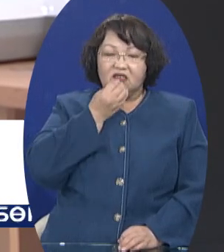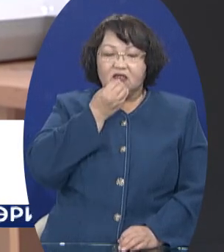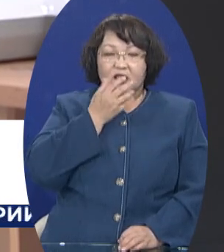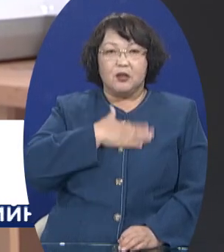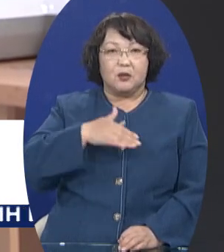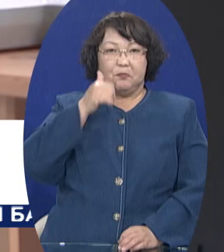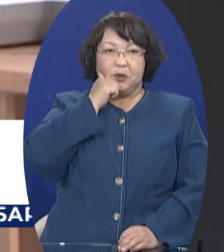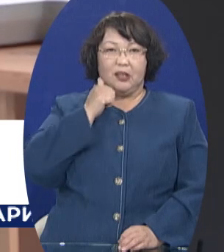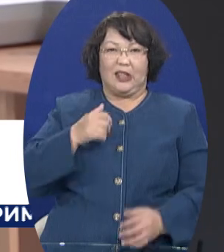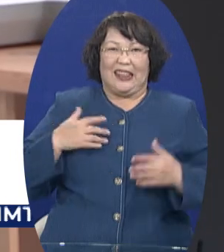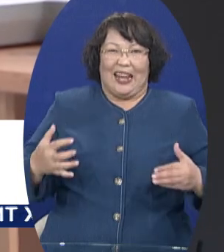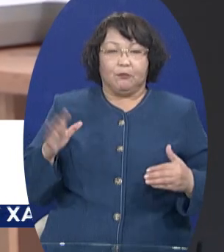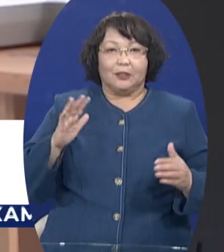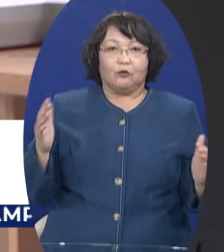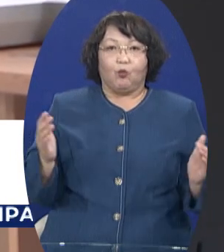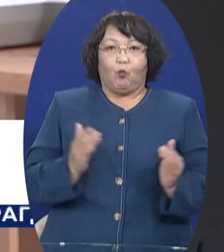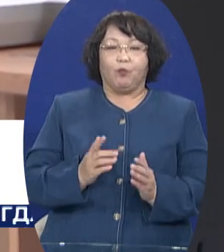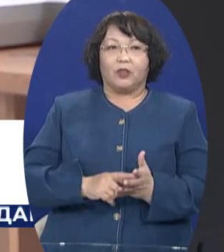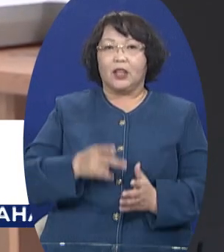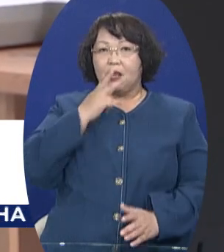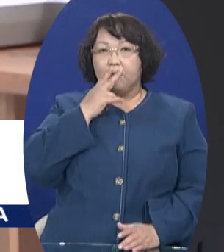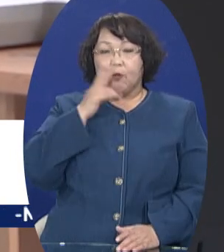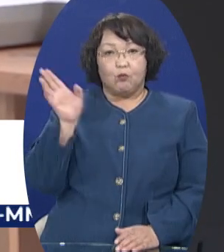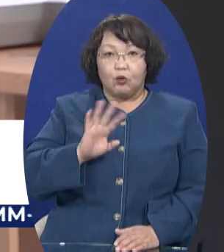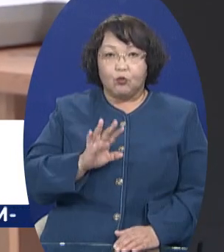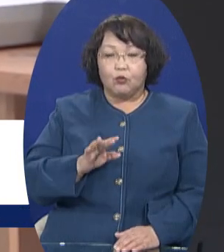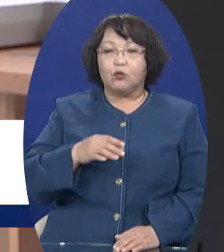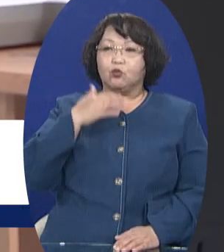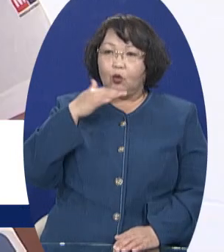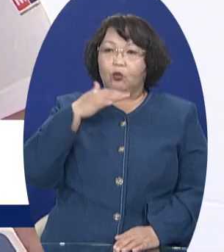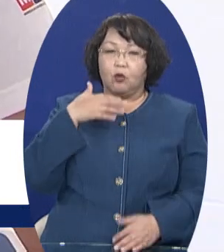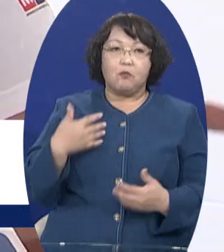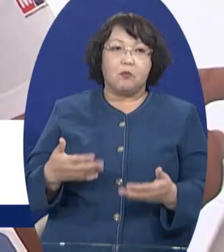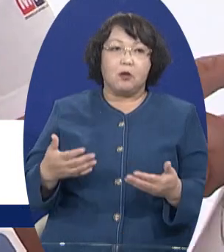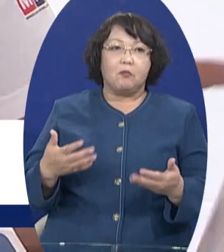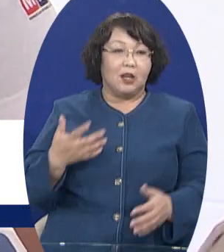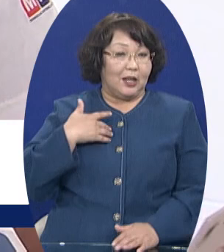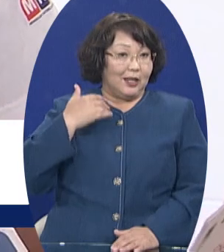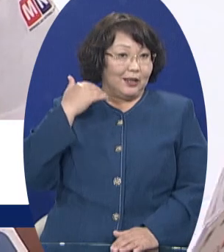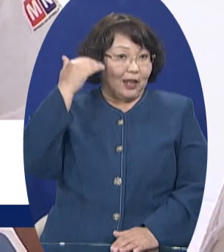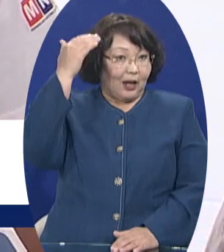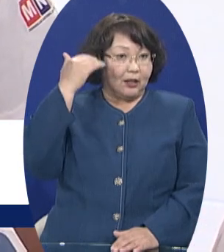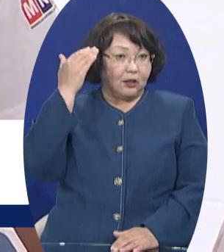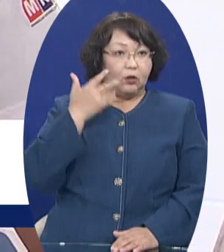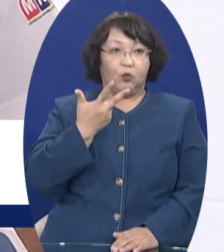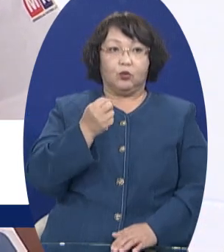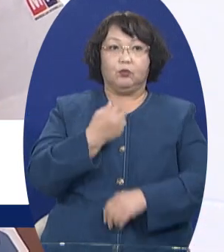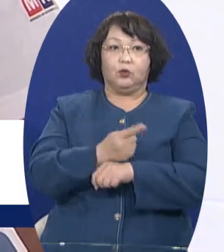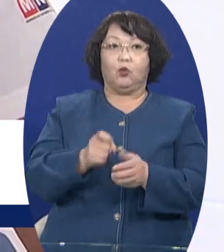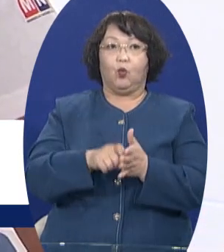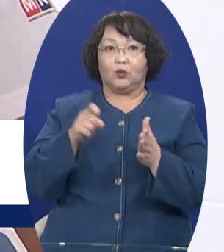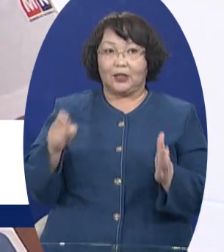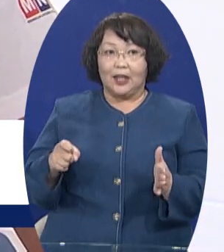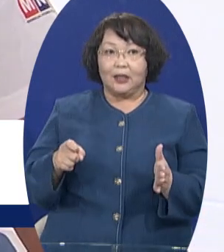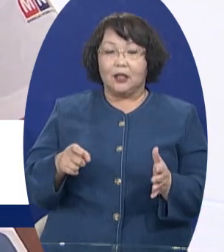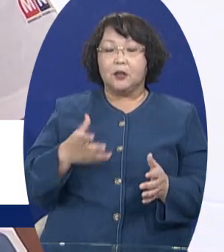те биеийн жин дээр анхаараарай тамиг татахгүй байгаарай гэдэг илүү төлхөө зөвлөгөө өгч. Даралтыг бол 30 минутын дотор ямар нэгэн